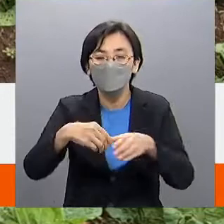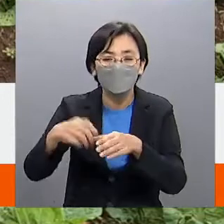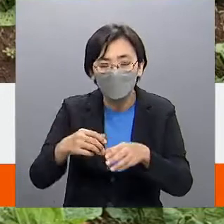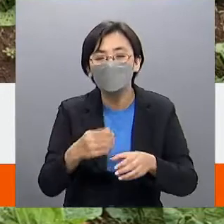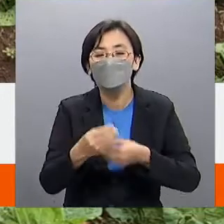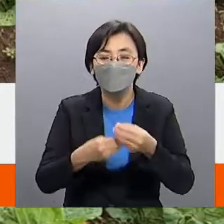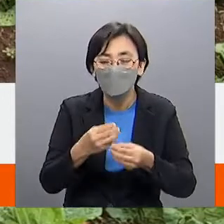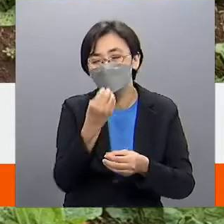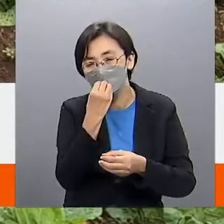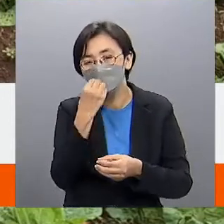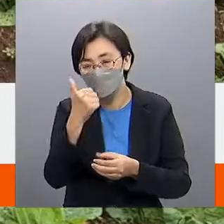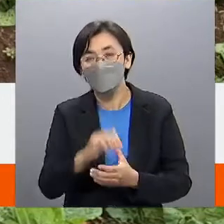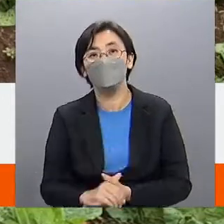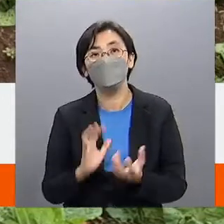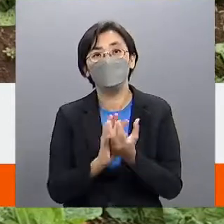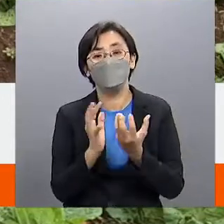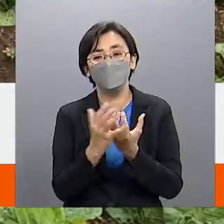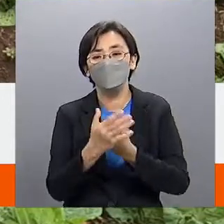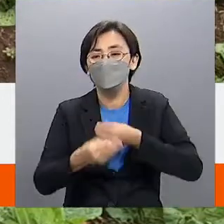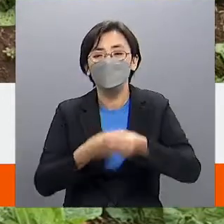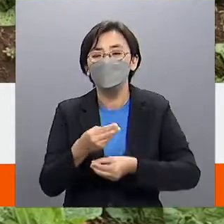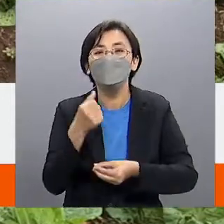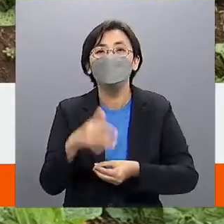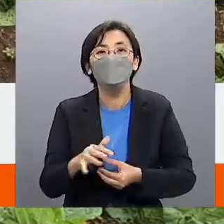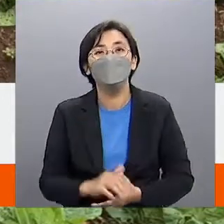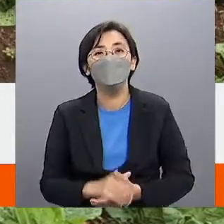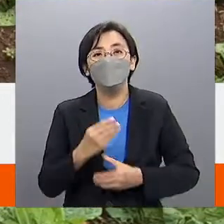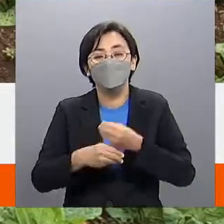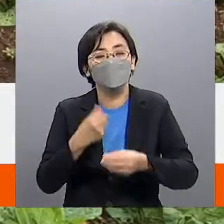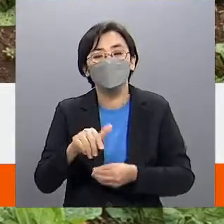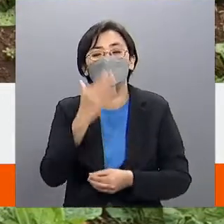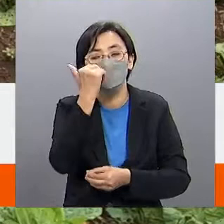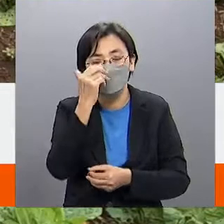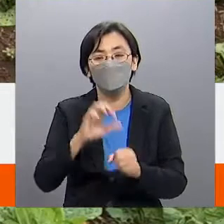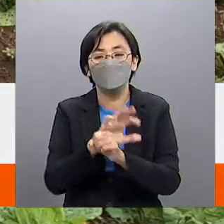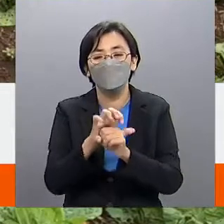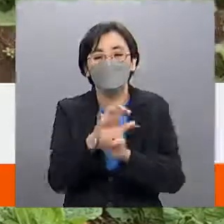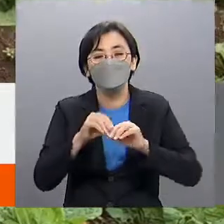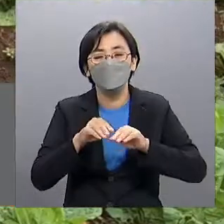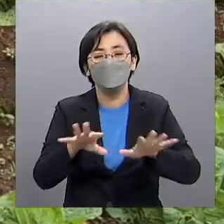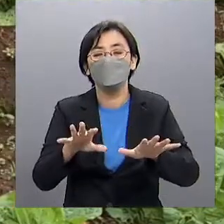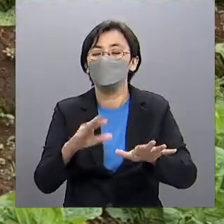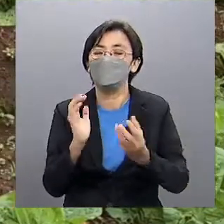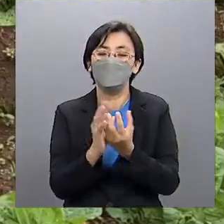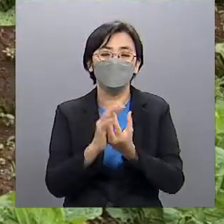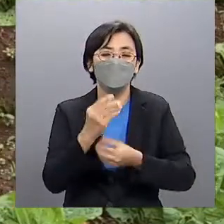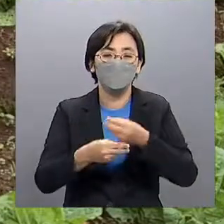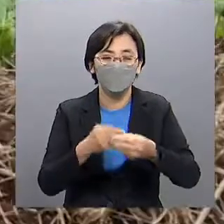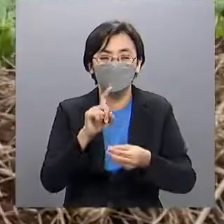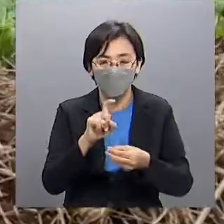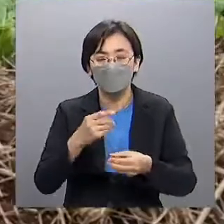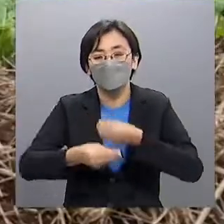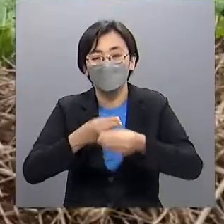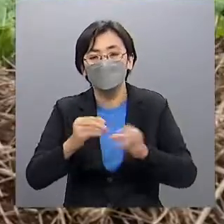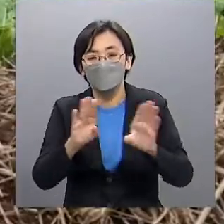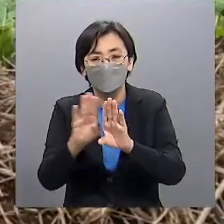ผักก็ขายไม่ค่อยได้เพราะว่าสถานการณ์โควิดแล้วก็อย่างตลาดเนี้ยก็ไม่มีพ่อค้าแม่ค้าไปซื้อค